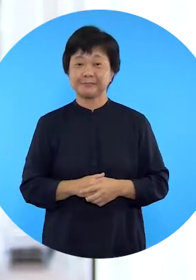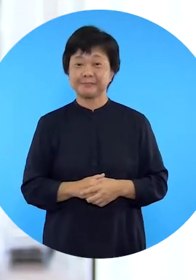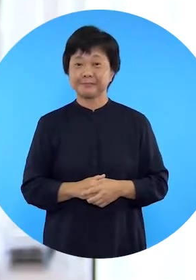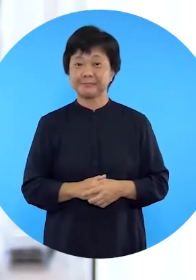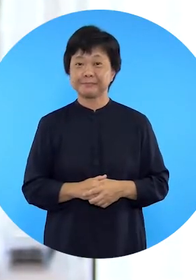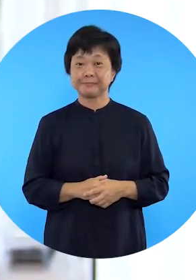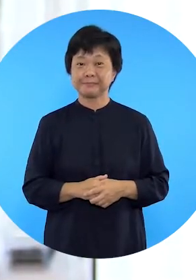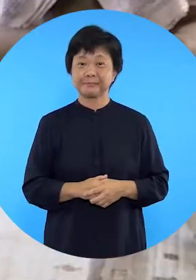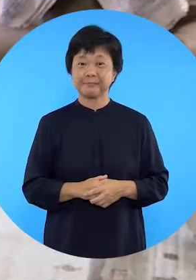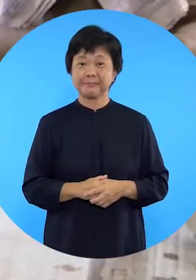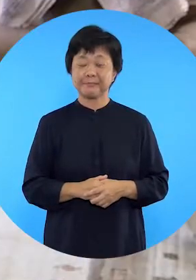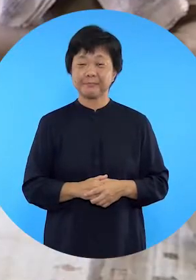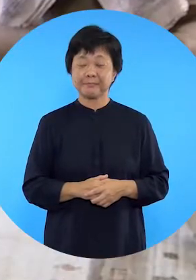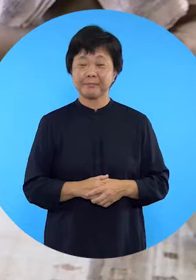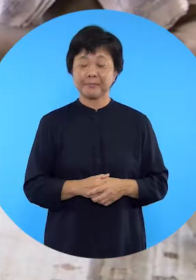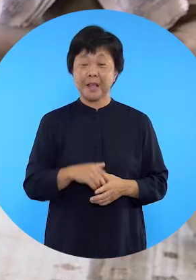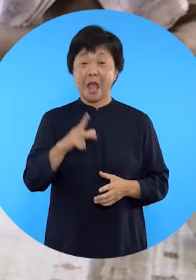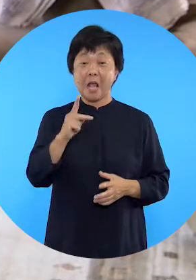います。